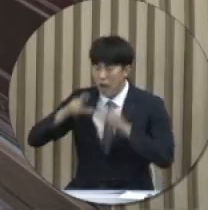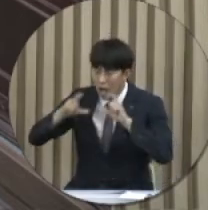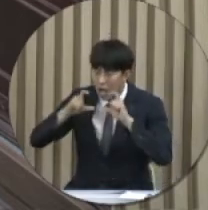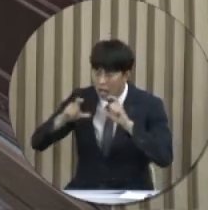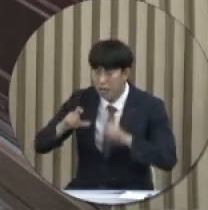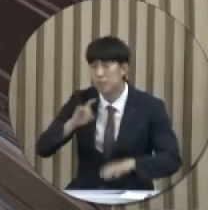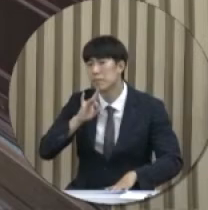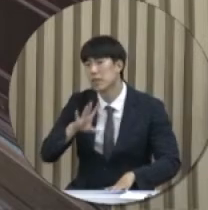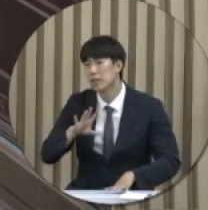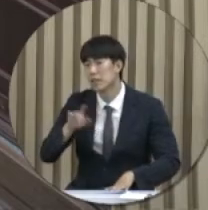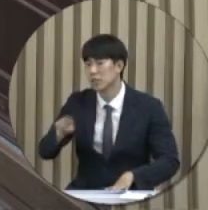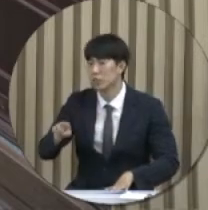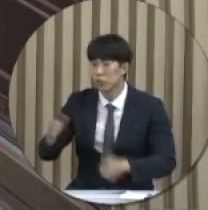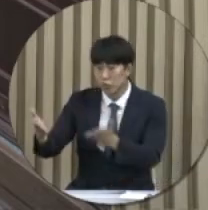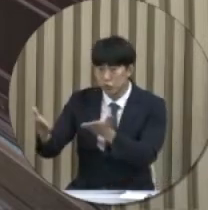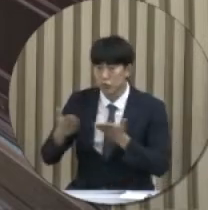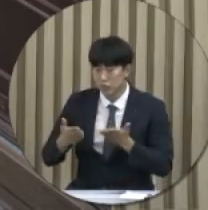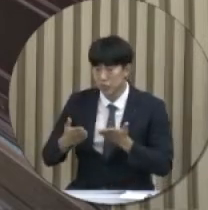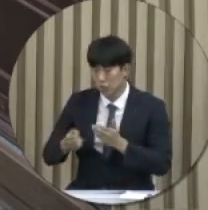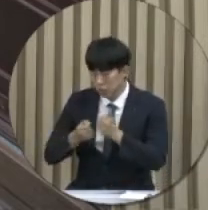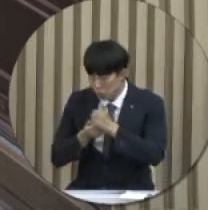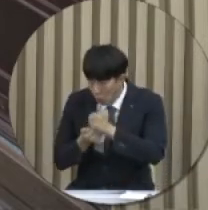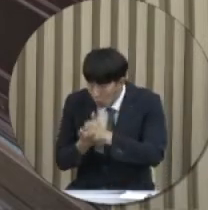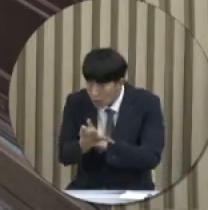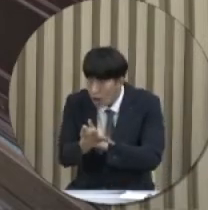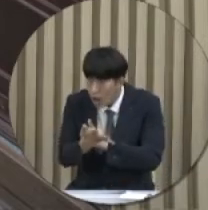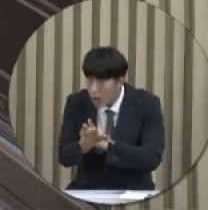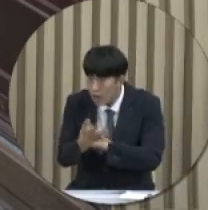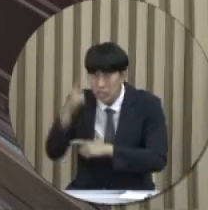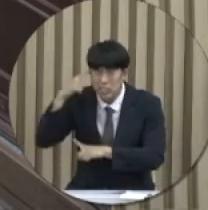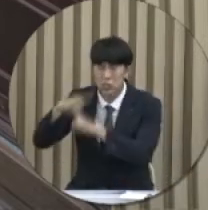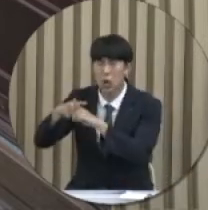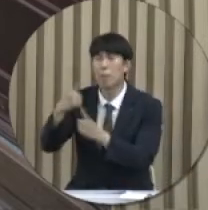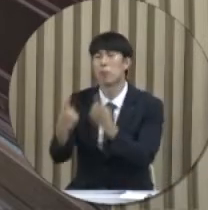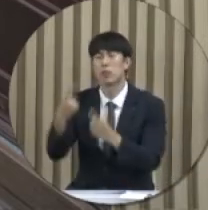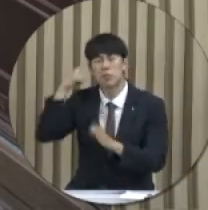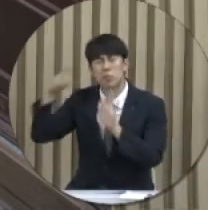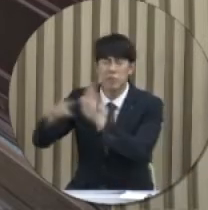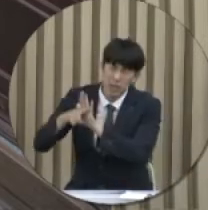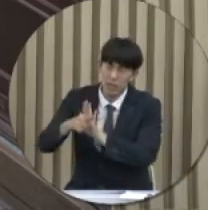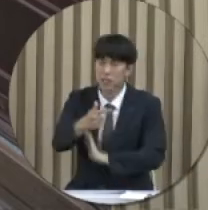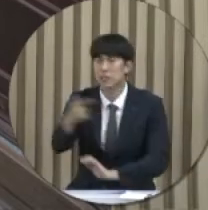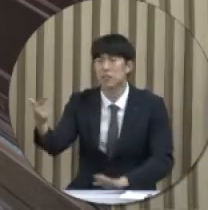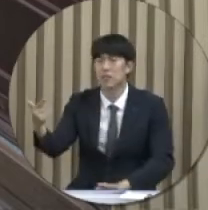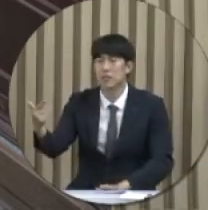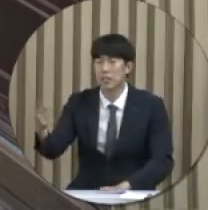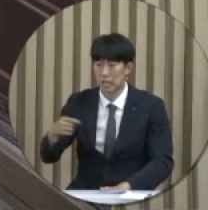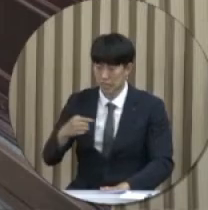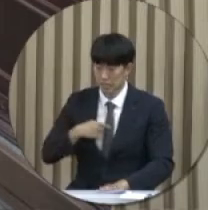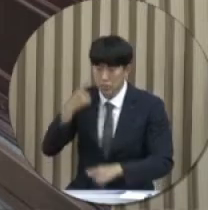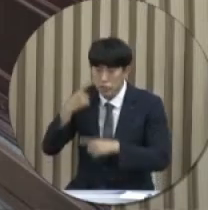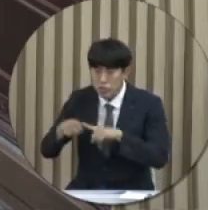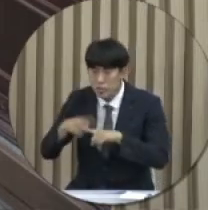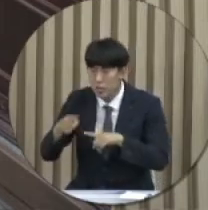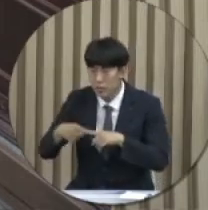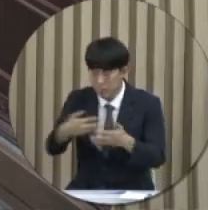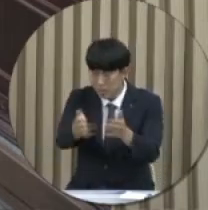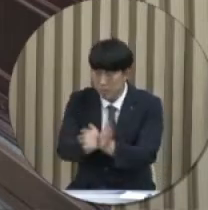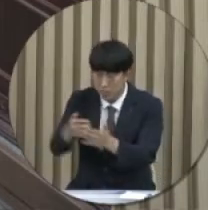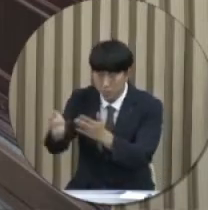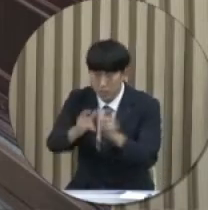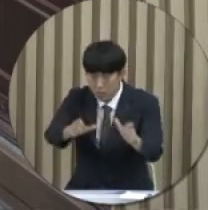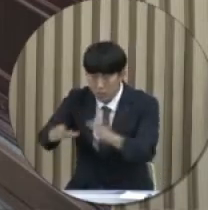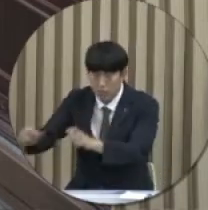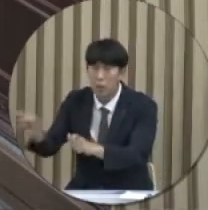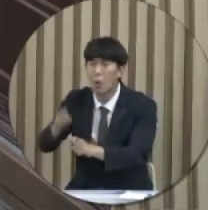때 그게 주는 파급 효과는 긍정보다 부정적인 요인이 많습니다. 저희가 분석한 대부분의 지자체는